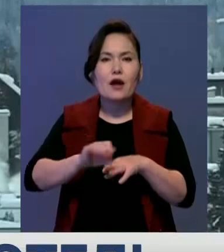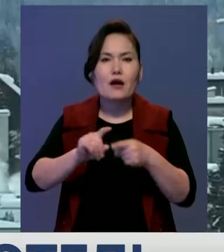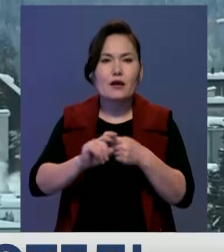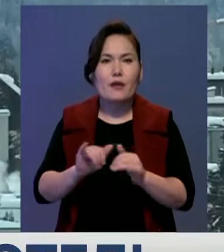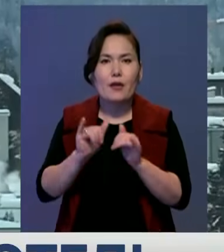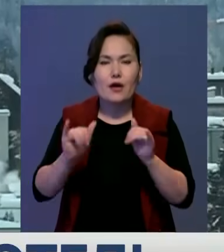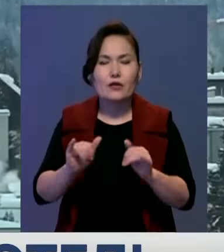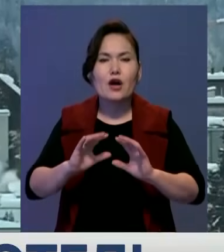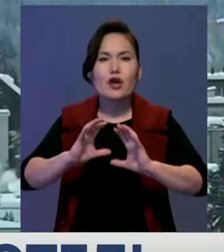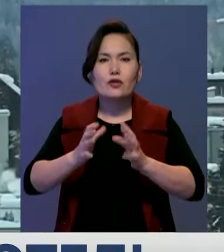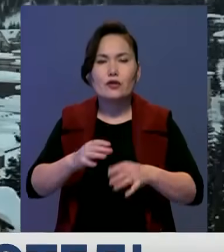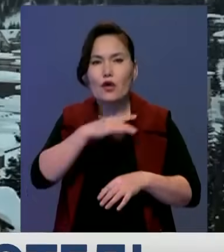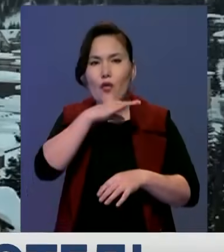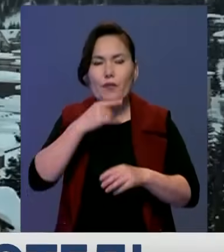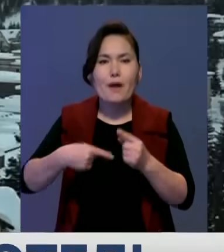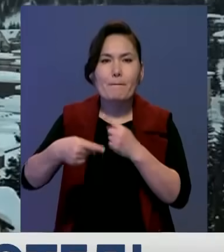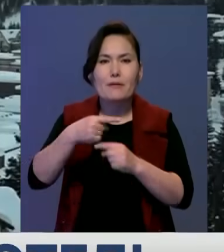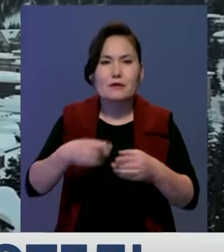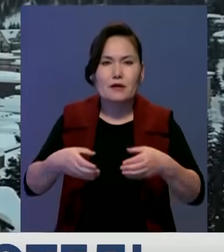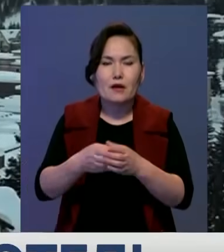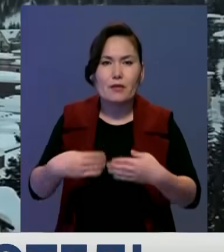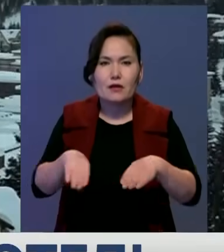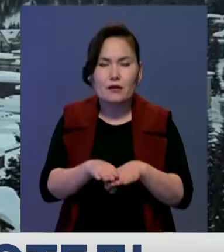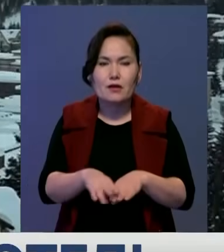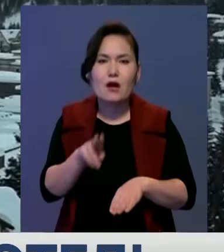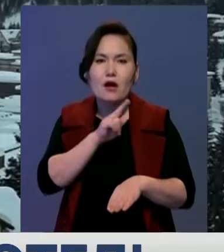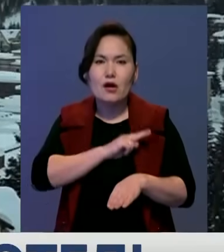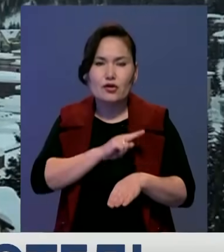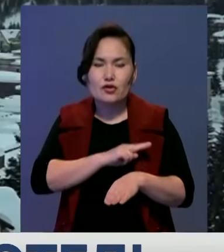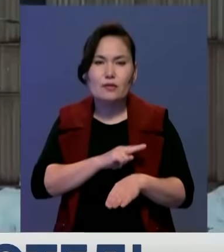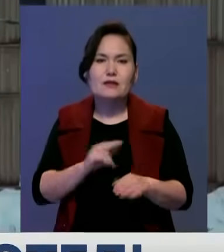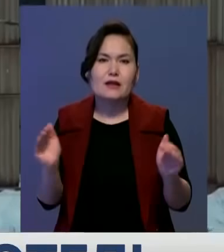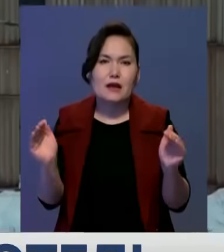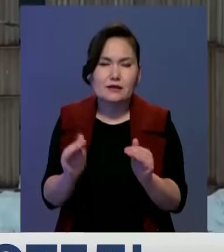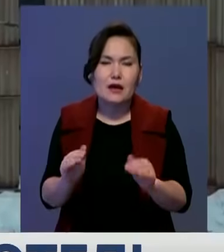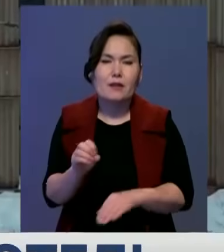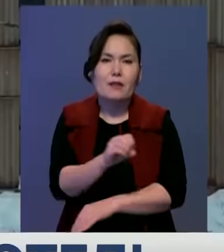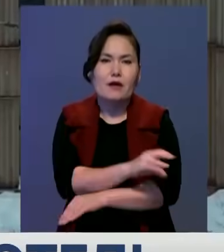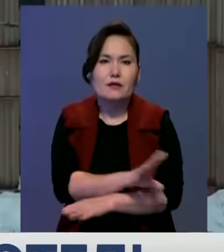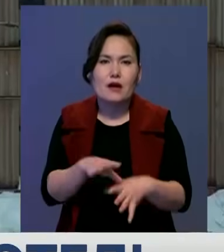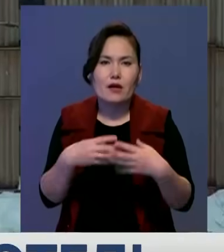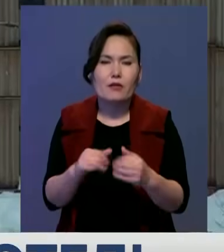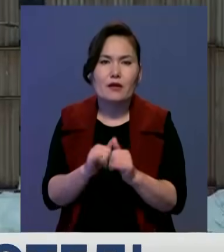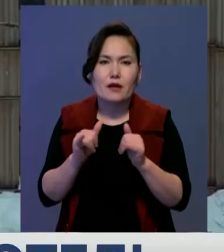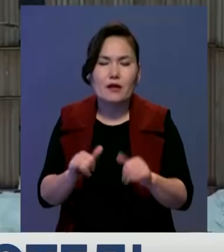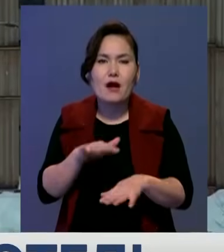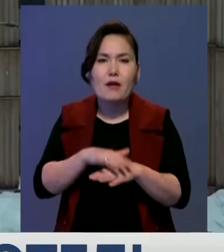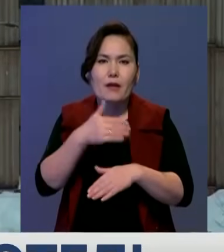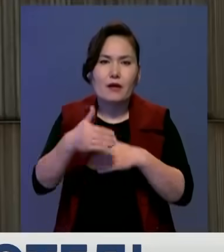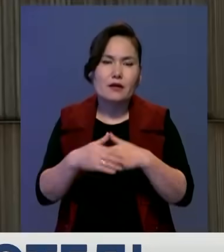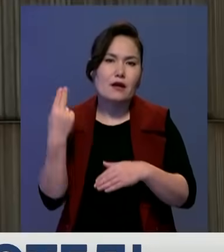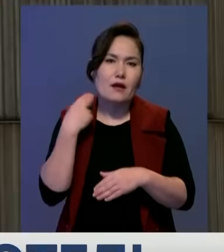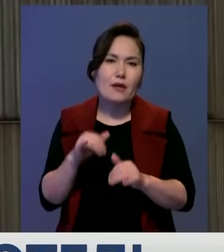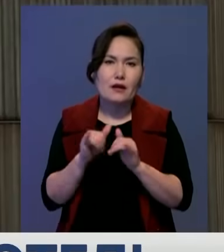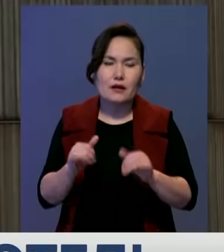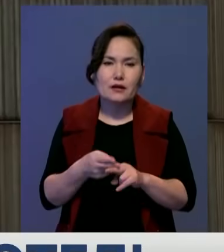жүзінде көптеген бизнес нысандары жабылып, жұмыссыздық пен кедейшілік көбейіп, заңды және жеке тұлғалардың банктер алдындағы берешегі еселеп